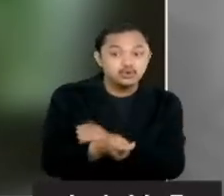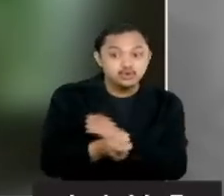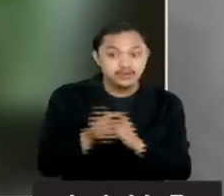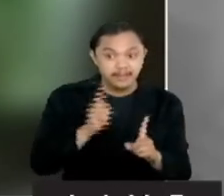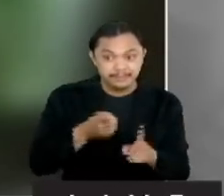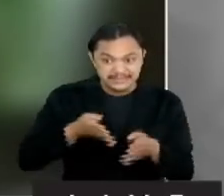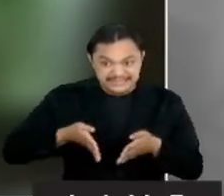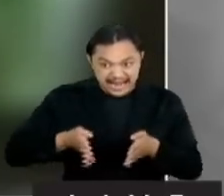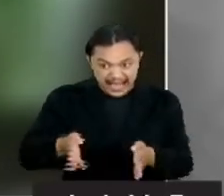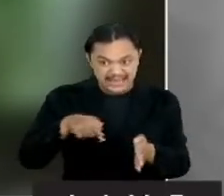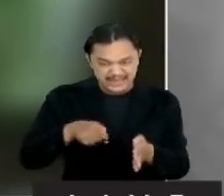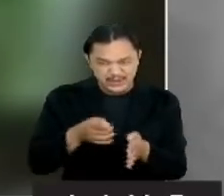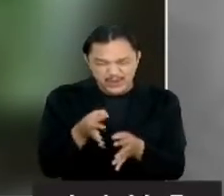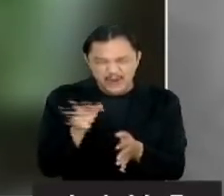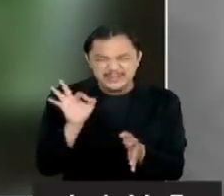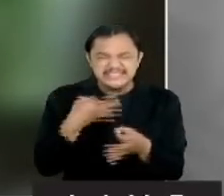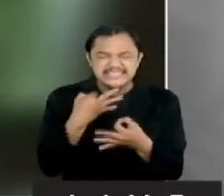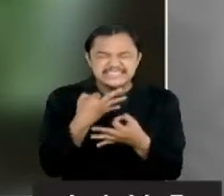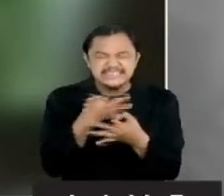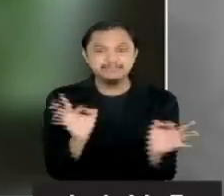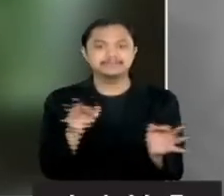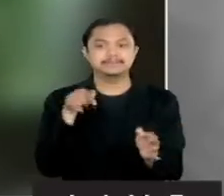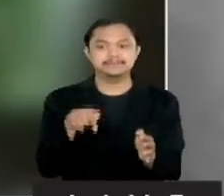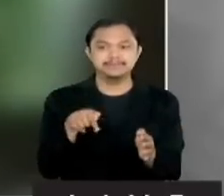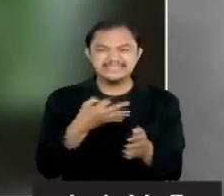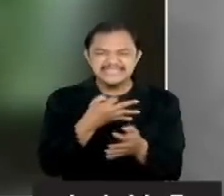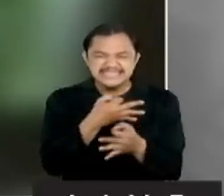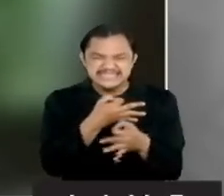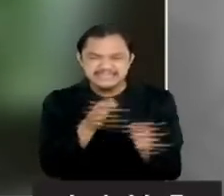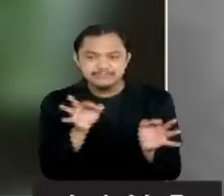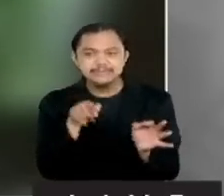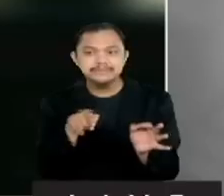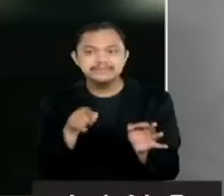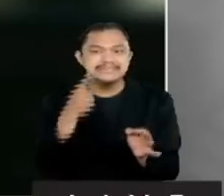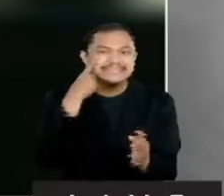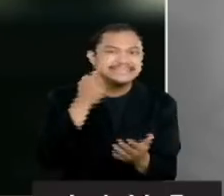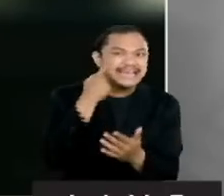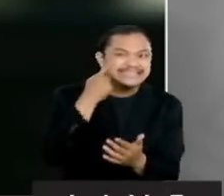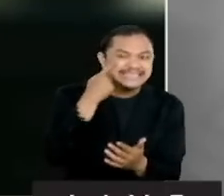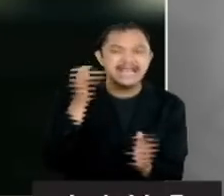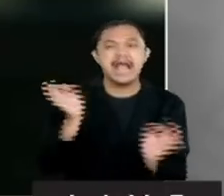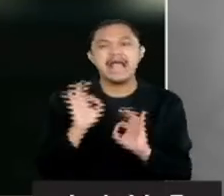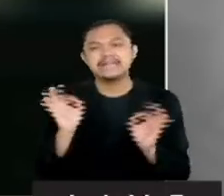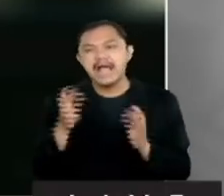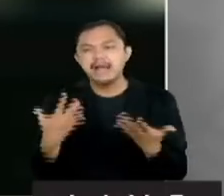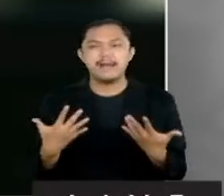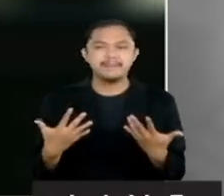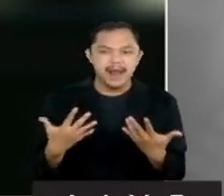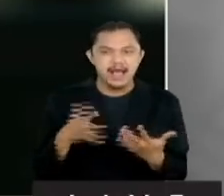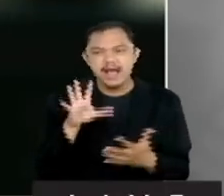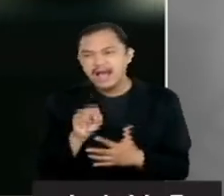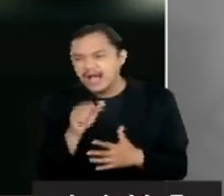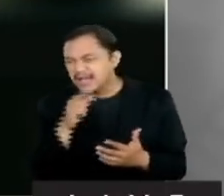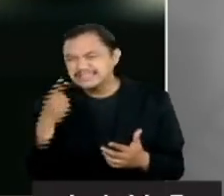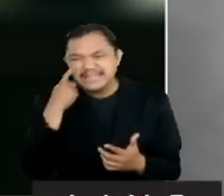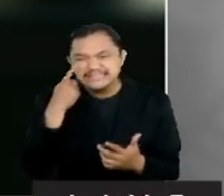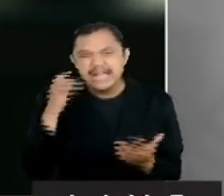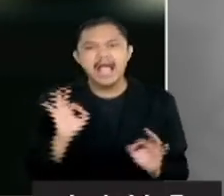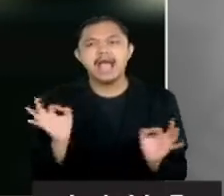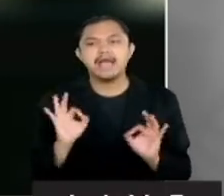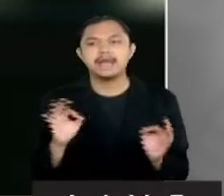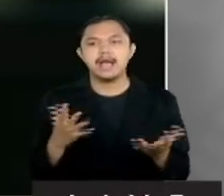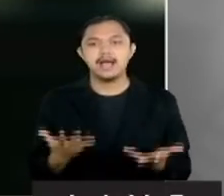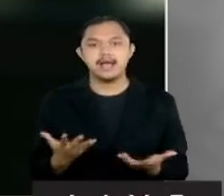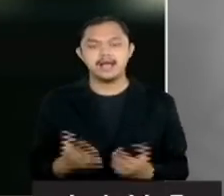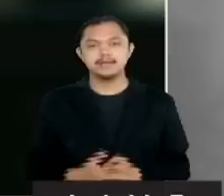sepi sehingga saksi kejadiannya ini sangat minim dan saksi yang bisa kita periksa setelah kejadian baru ada orang yang